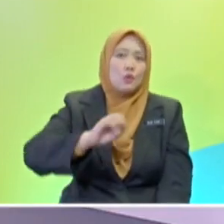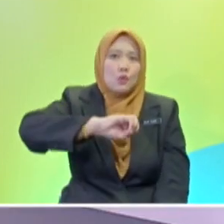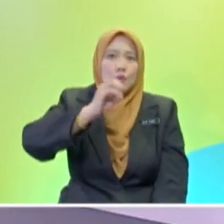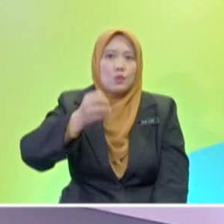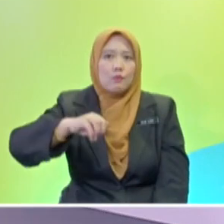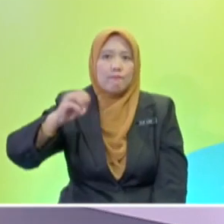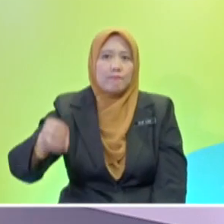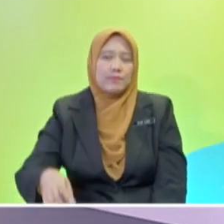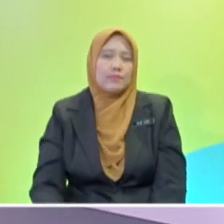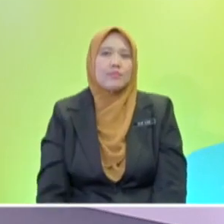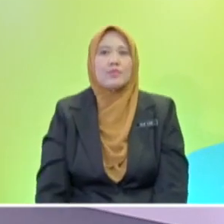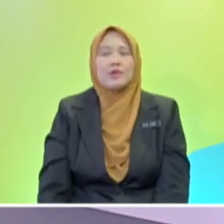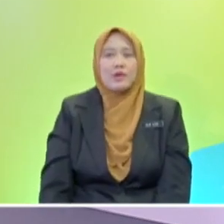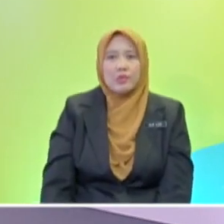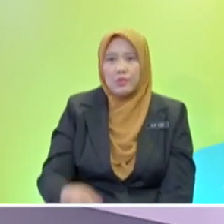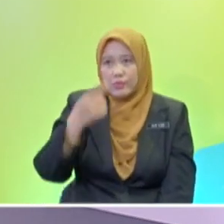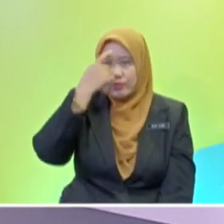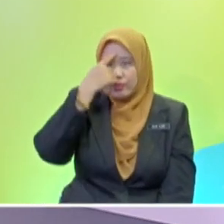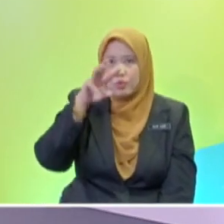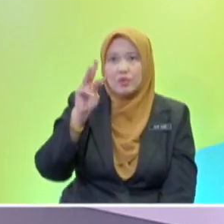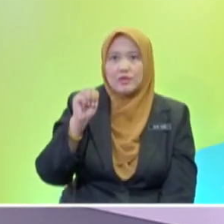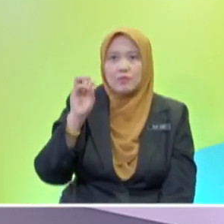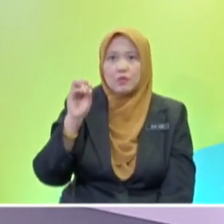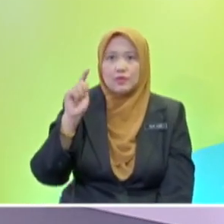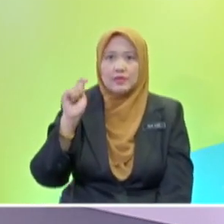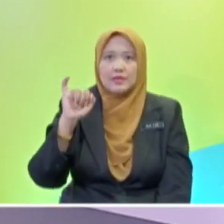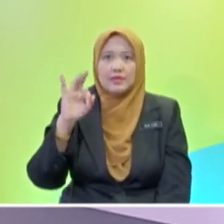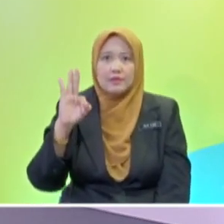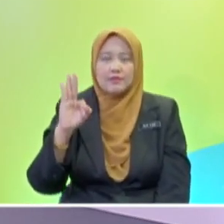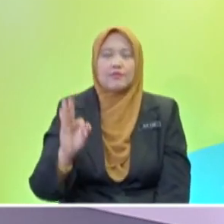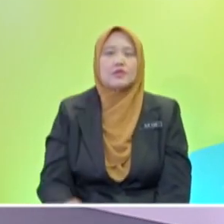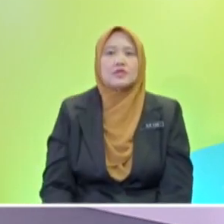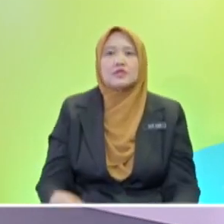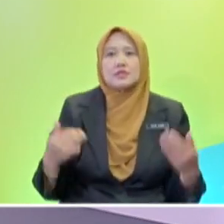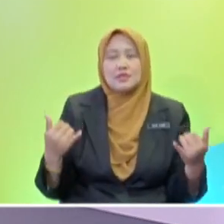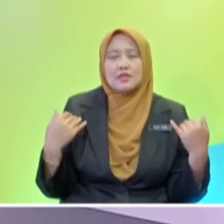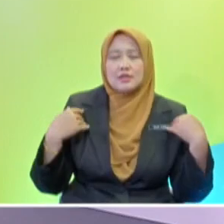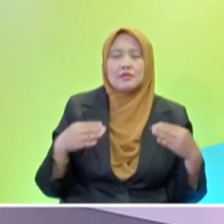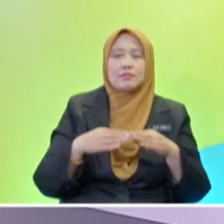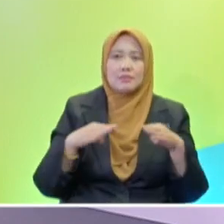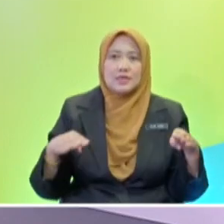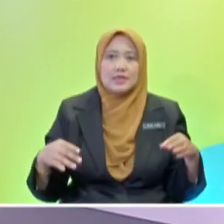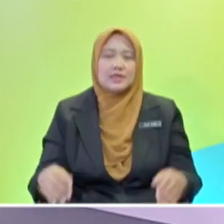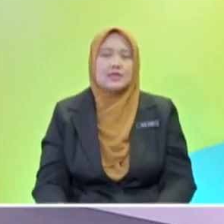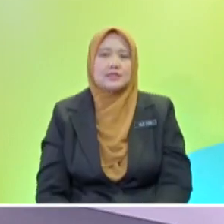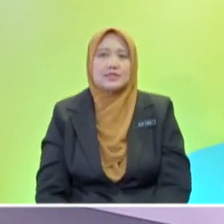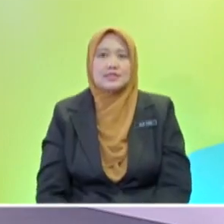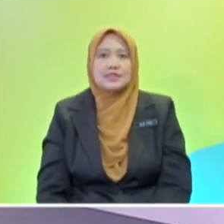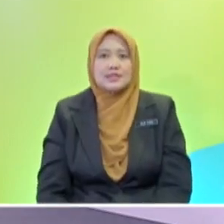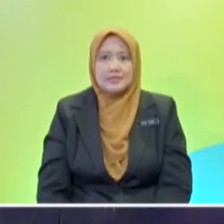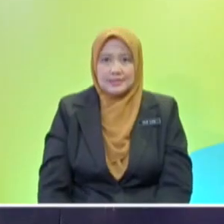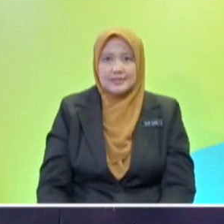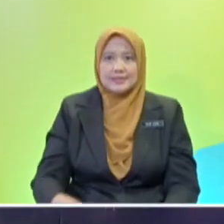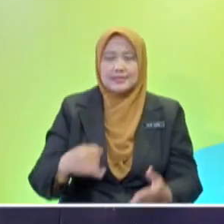itu saja yang kita belajar hari ini yang mana kita mengaplikasikan bahasa seni dalam karya gabungan